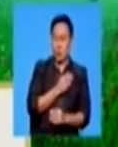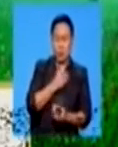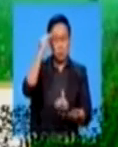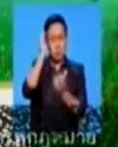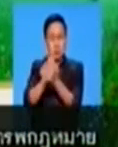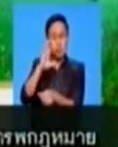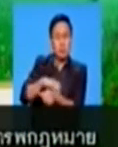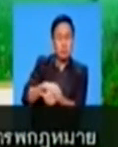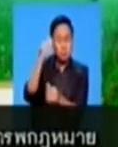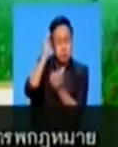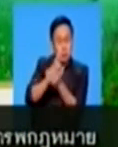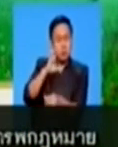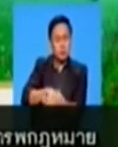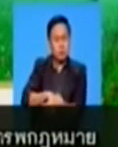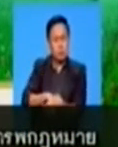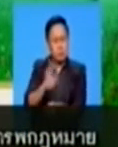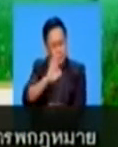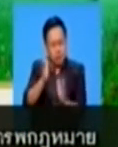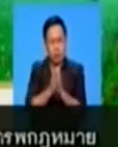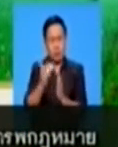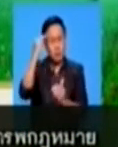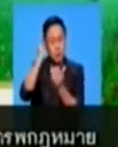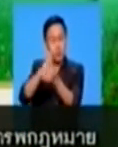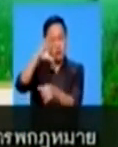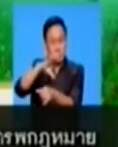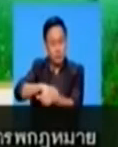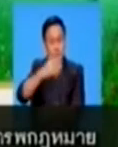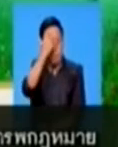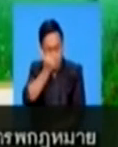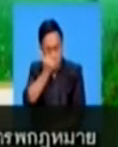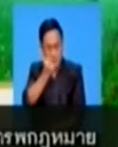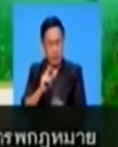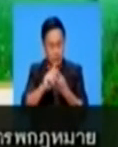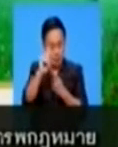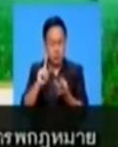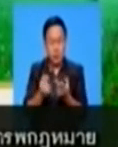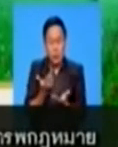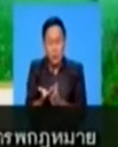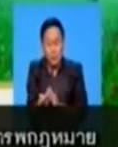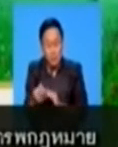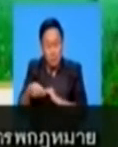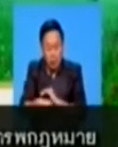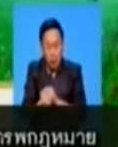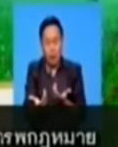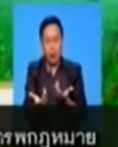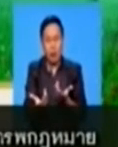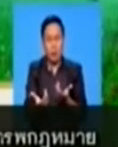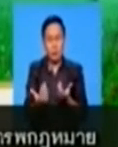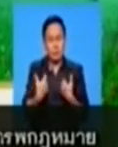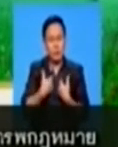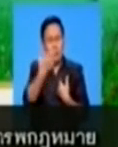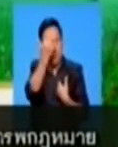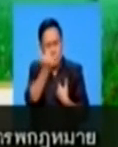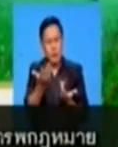พลเอกประยุทธ์จันทร์โอชานายกรัฐมนตรีนะครับได้กล่าวผ่านรายการคืนความสุขให้กับคนในชาติผ่านทางสถานีโทรทัศน์รวมการเฉพาะกิจแห่งประเทศไทยท่านก็